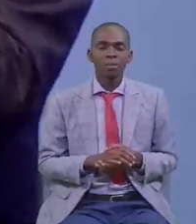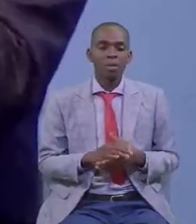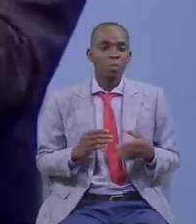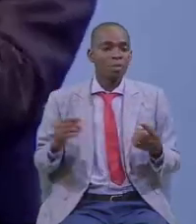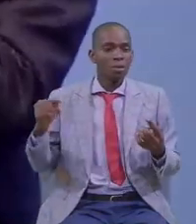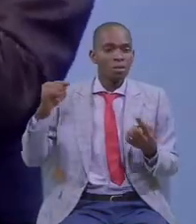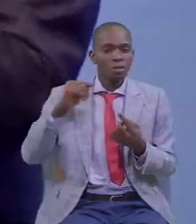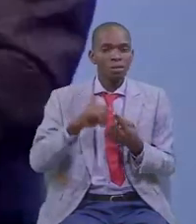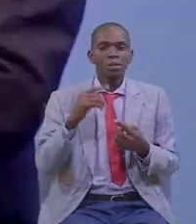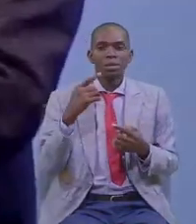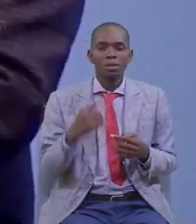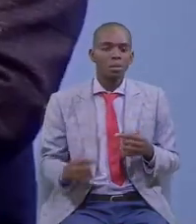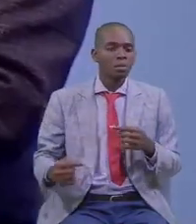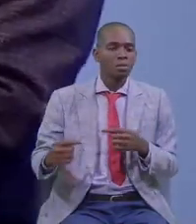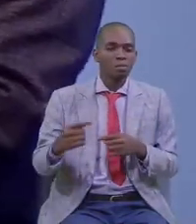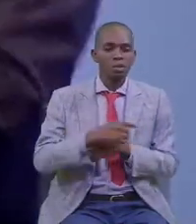Jusqu'au jour parfait.